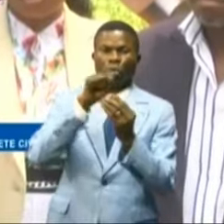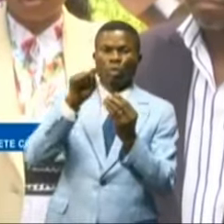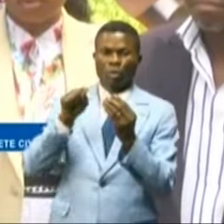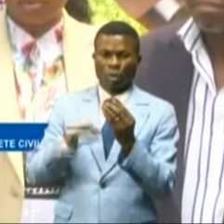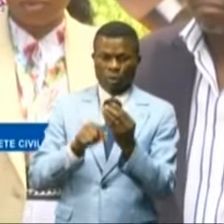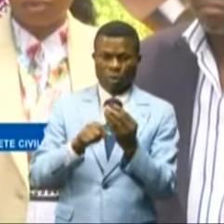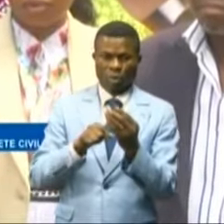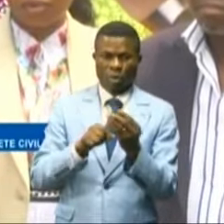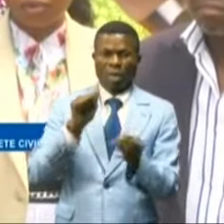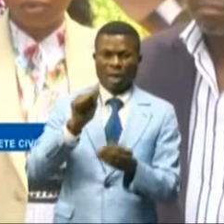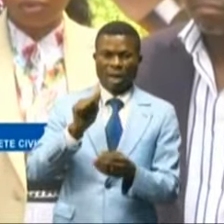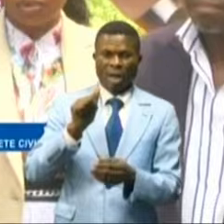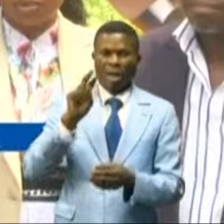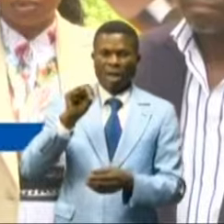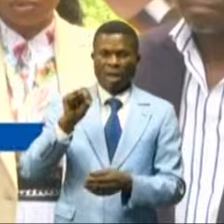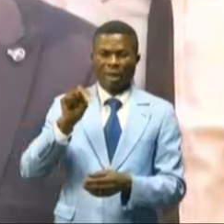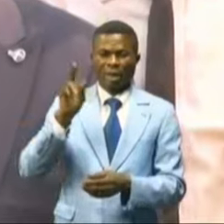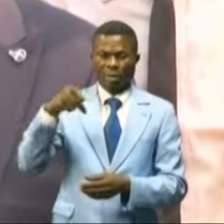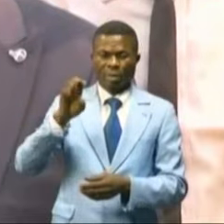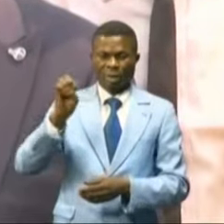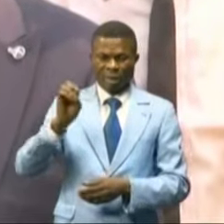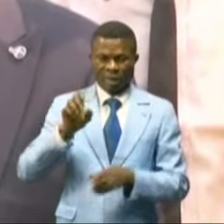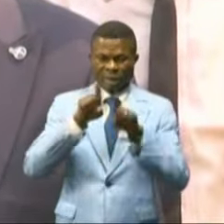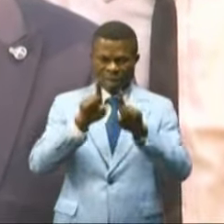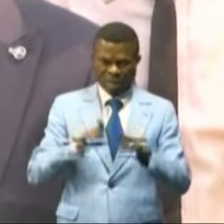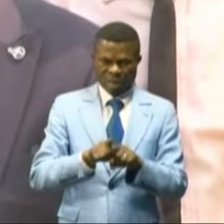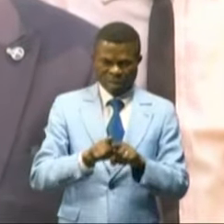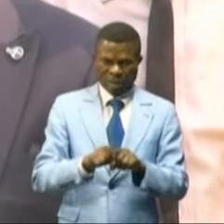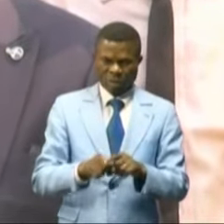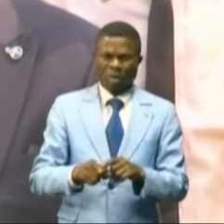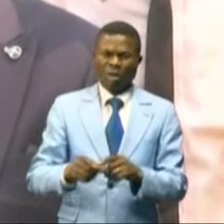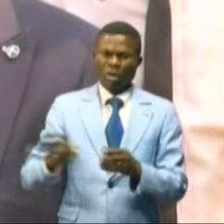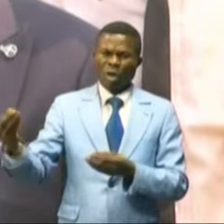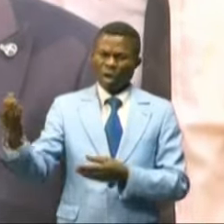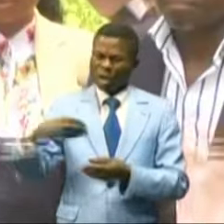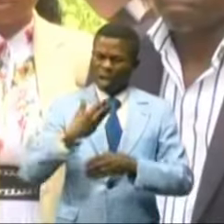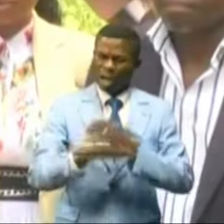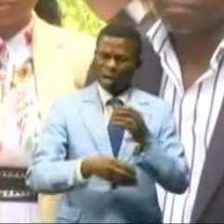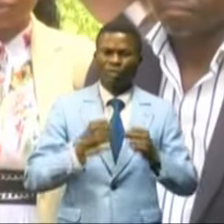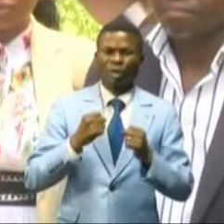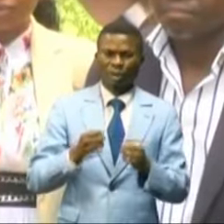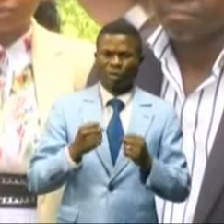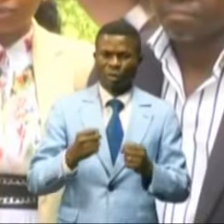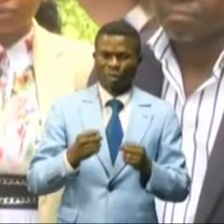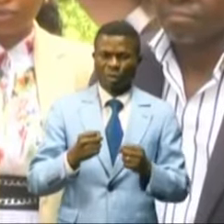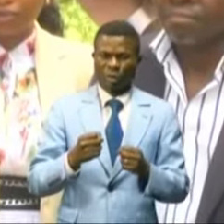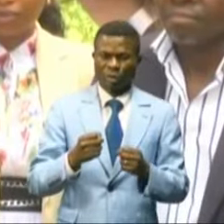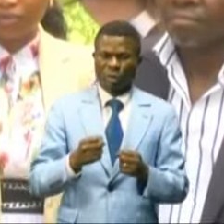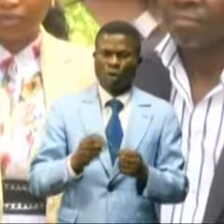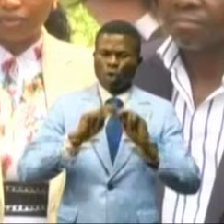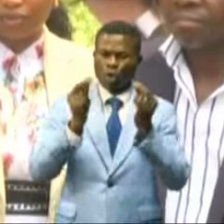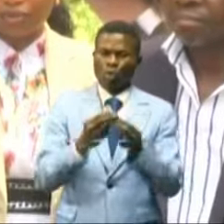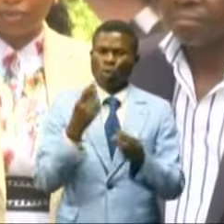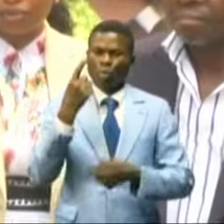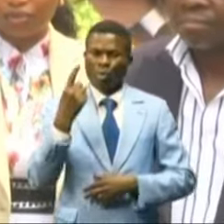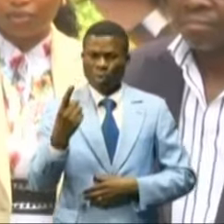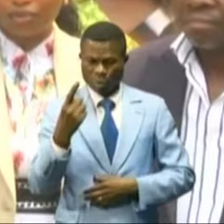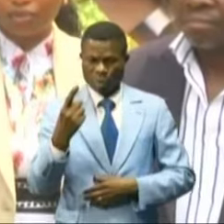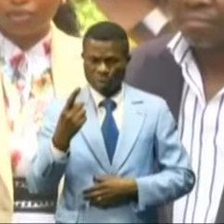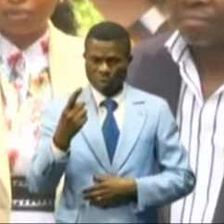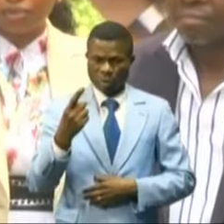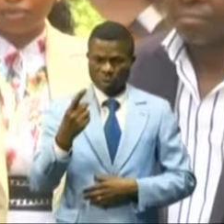à l'ALPC et au CNRF, de mutualiser leurs efforts par une synergie ou